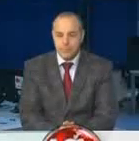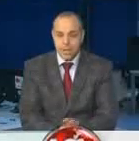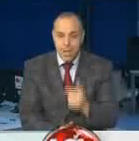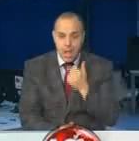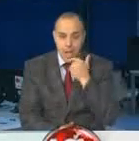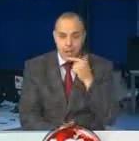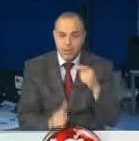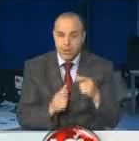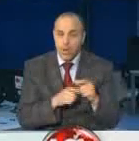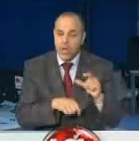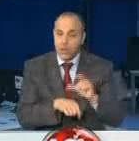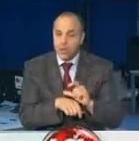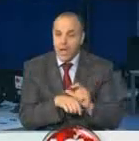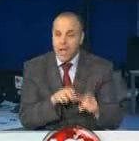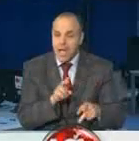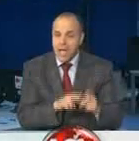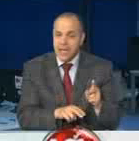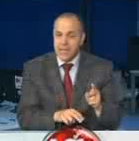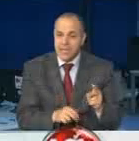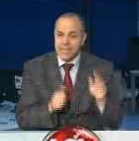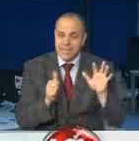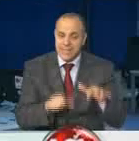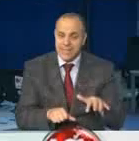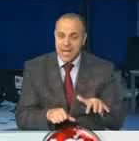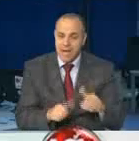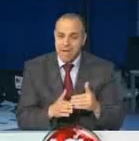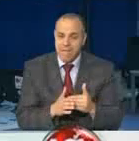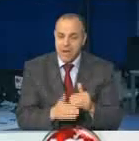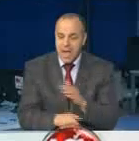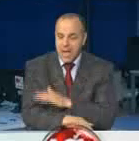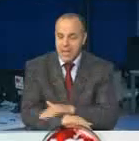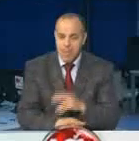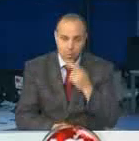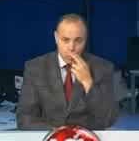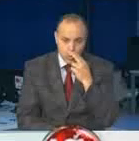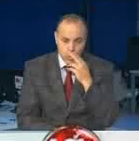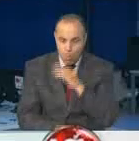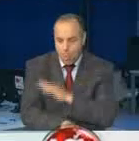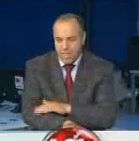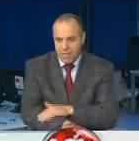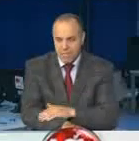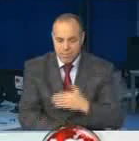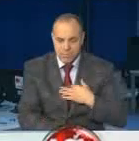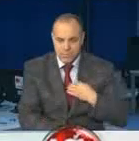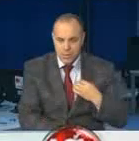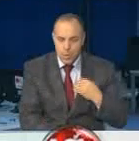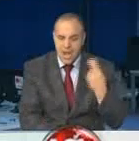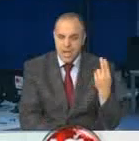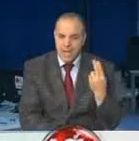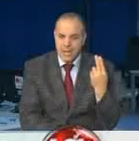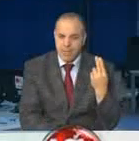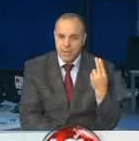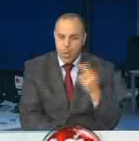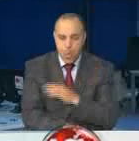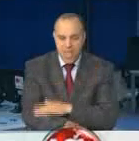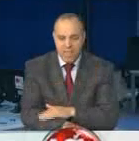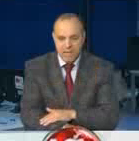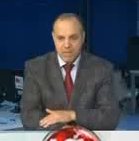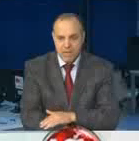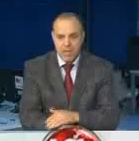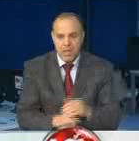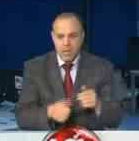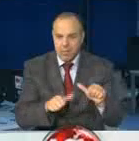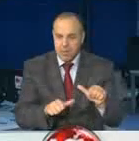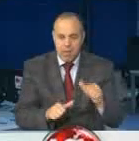أقالت السلطات التركية أكثر من 6,000 من العاملين بالشرطة والموظفين المدنيين والأكاديميين من وظائفهم